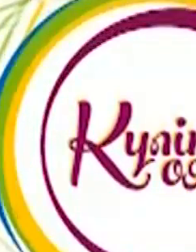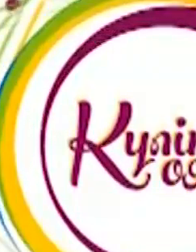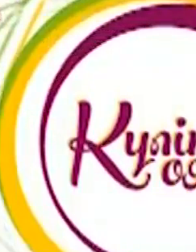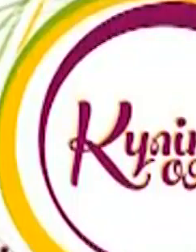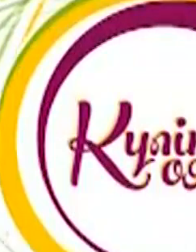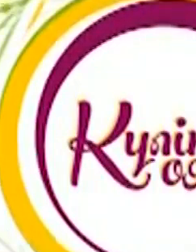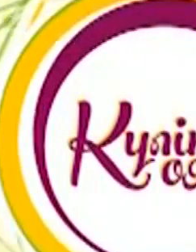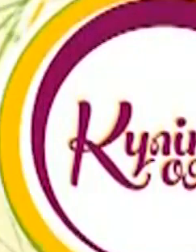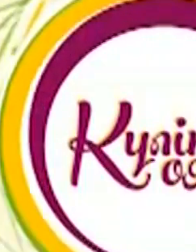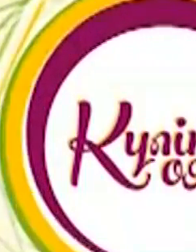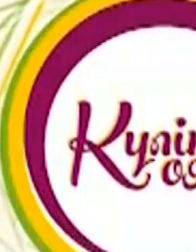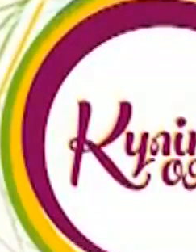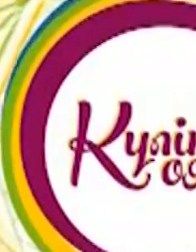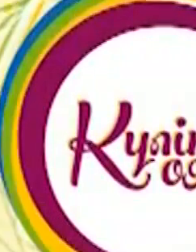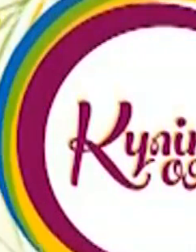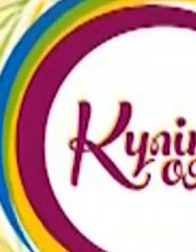сабыр.